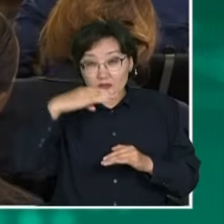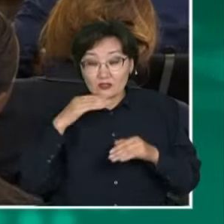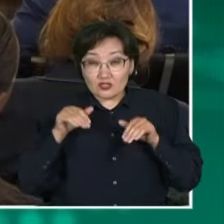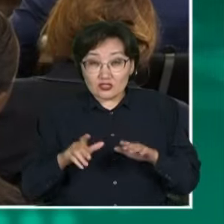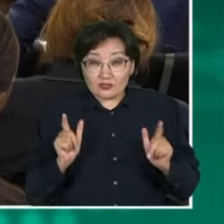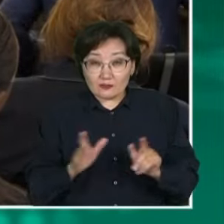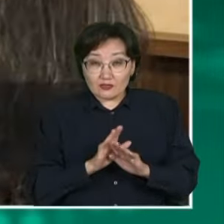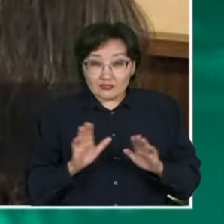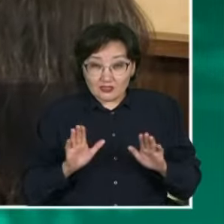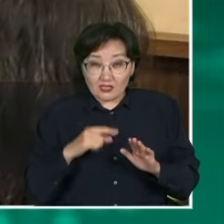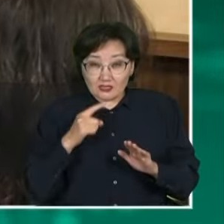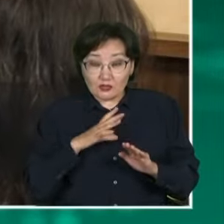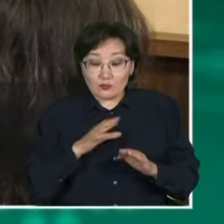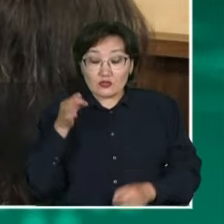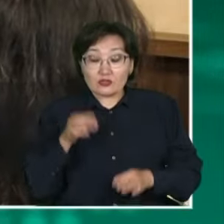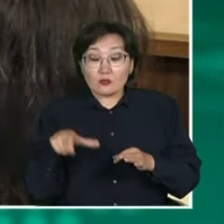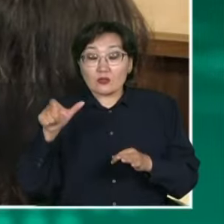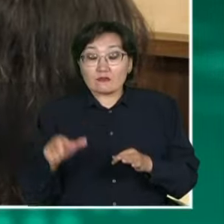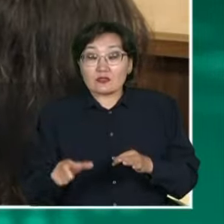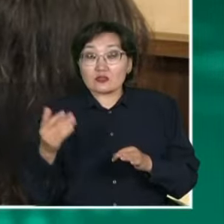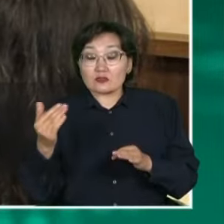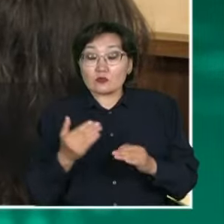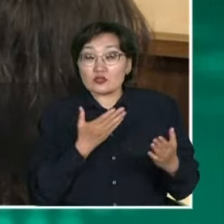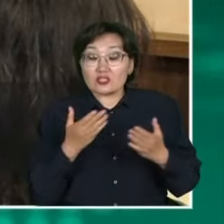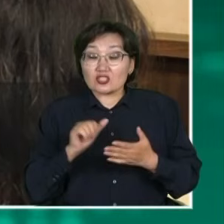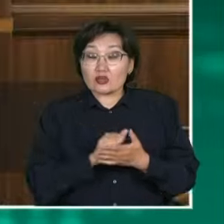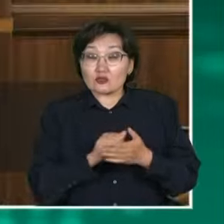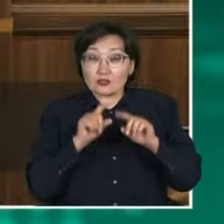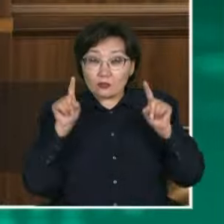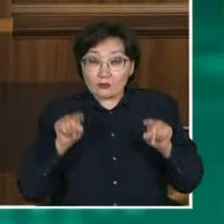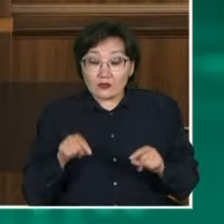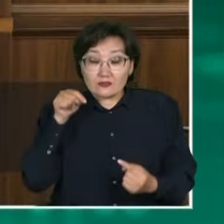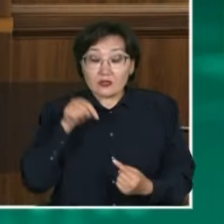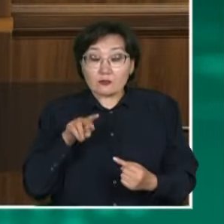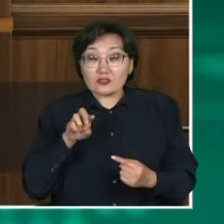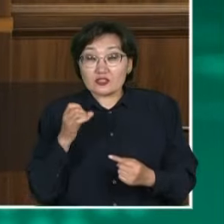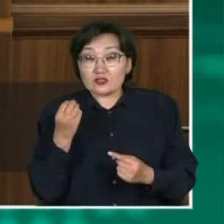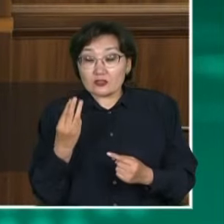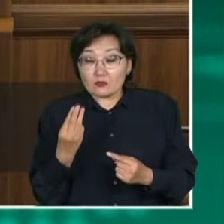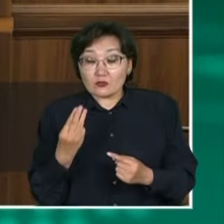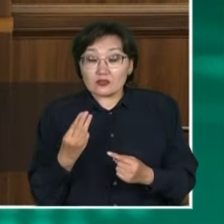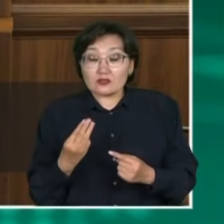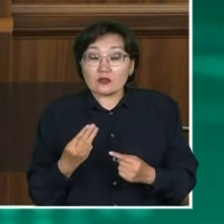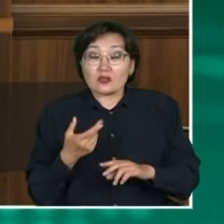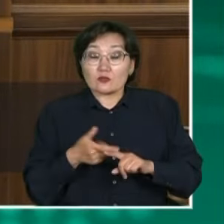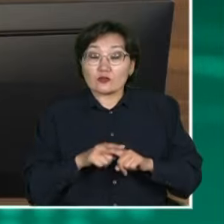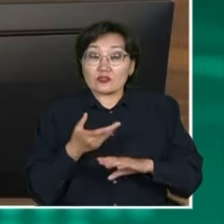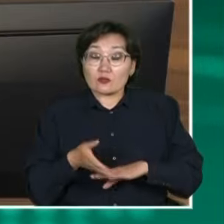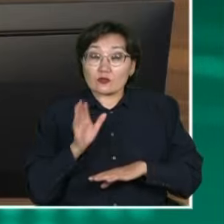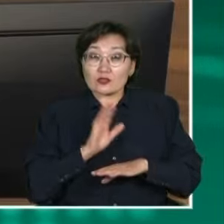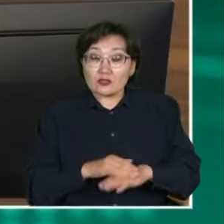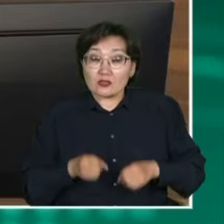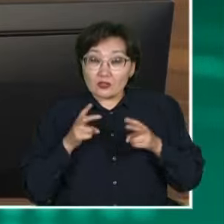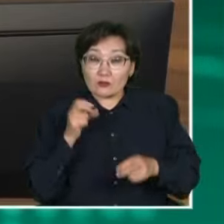келіспейтін жылап жеткізді. Судья Айжан Құлбаева оқыған құжат бойынша Қуандық Бишімбаев жазасын аса ауыр қылмыс жасаған